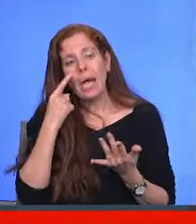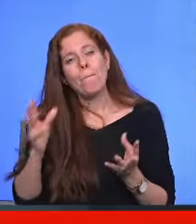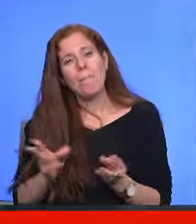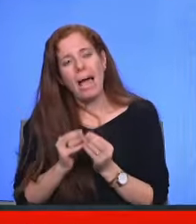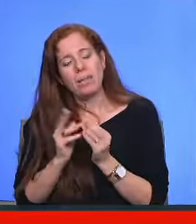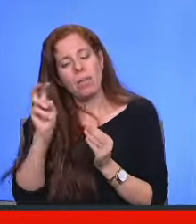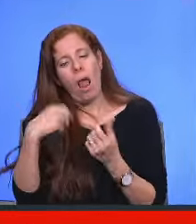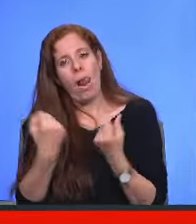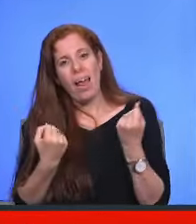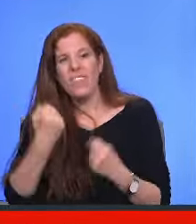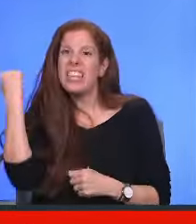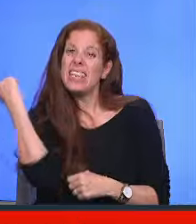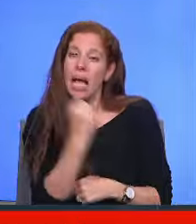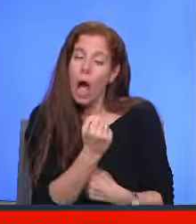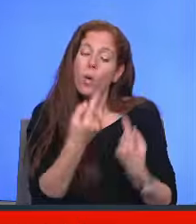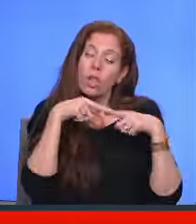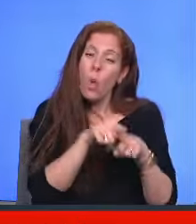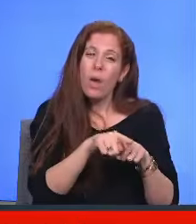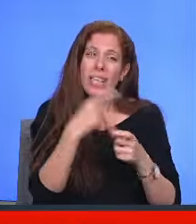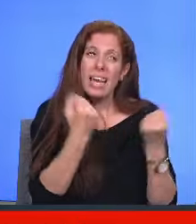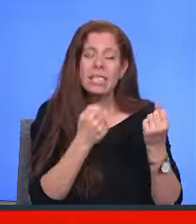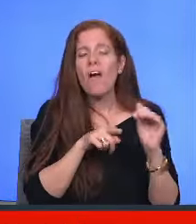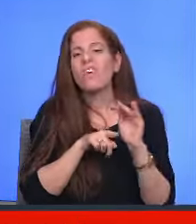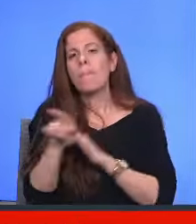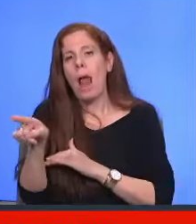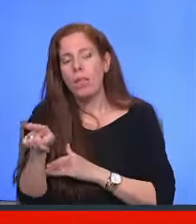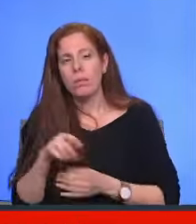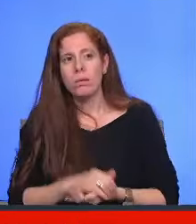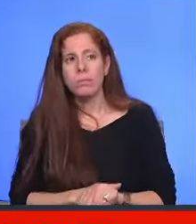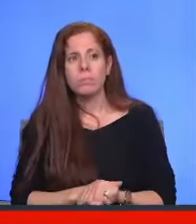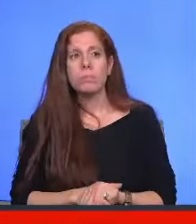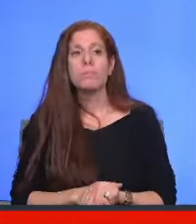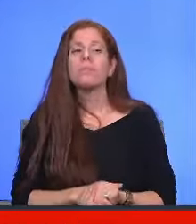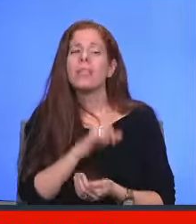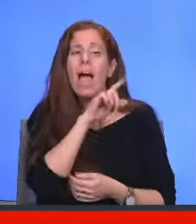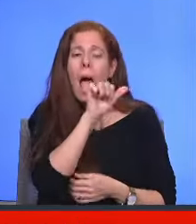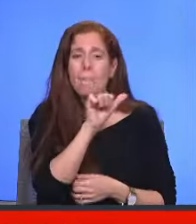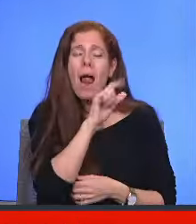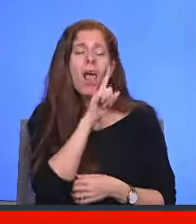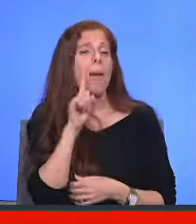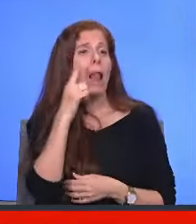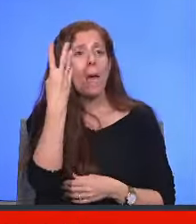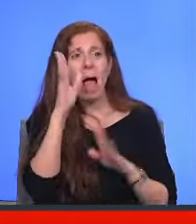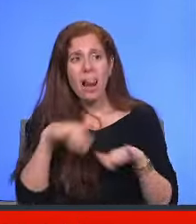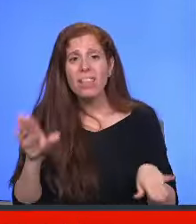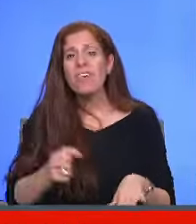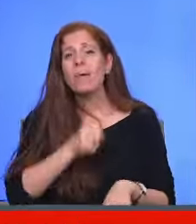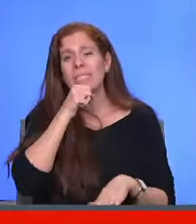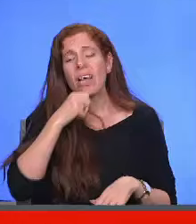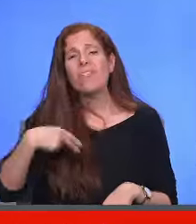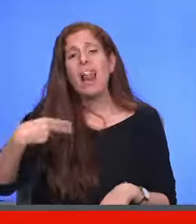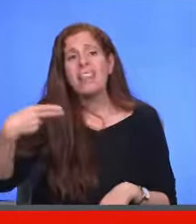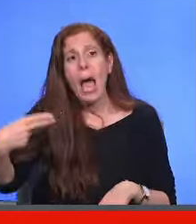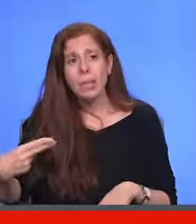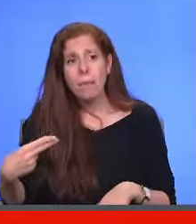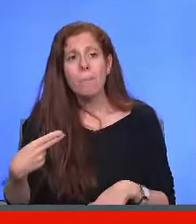לרכב, דקר אותה תוך כדי הנסיעה ונמלט מהמקום. אמל, אם לארבעה ילדים וגם סבתא לנכדים,